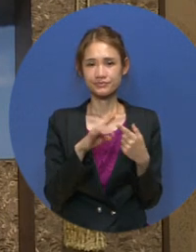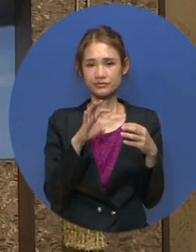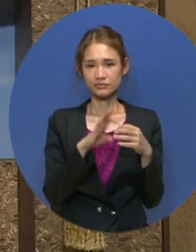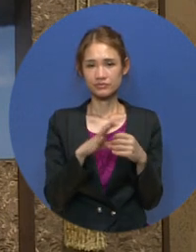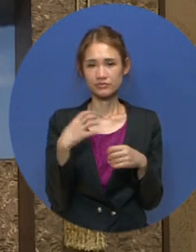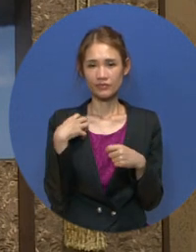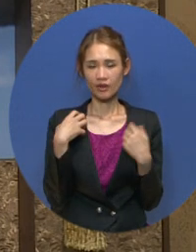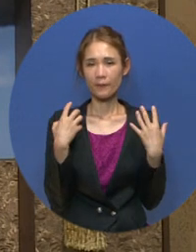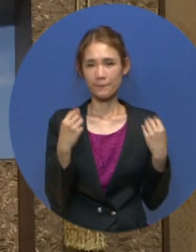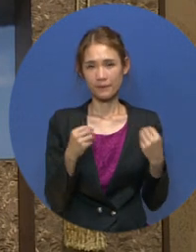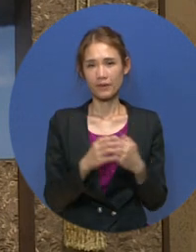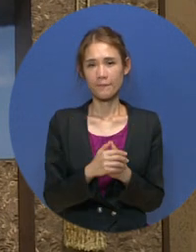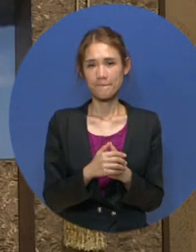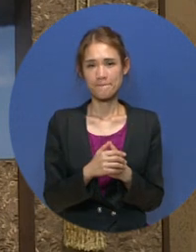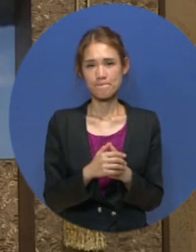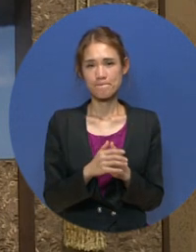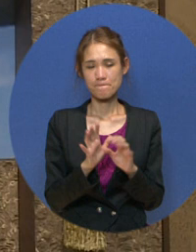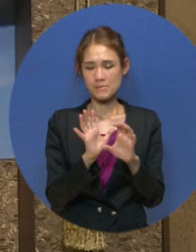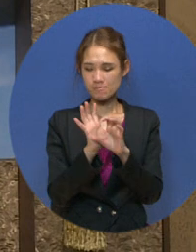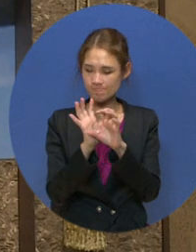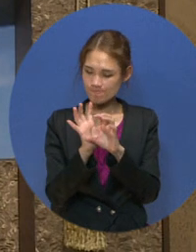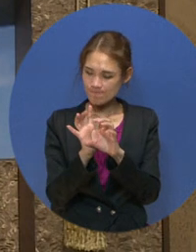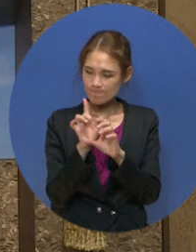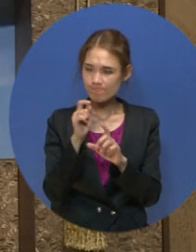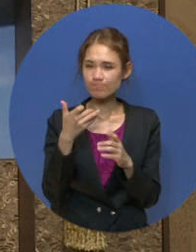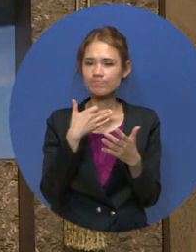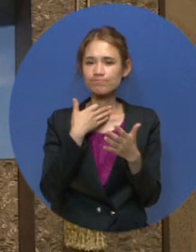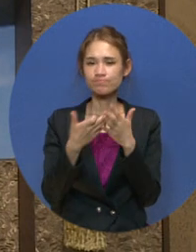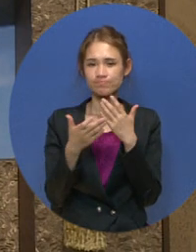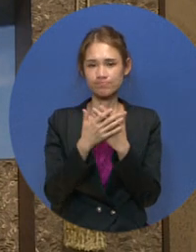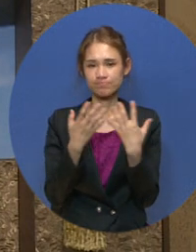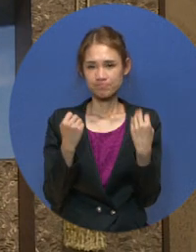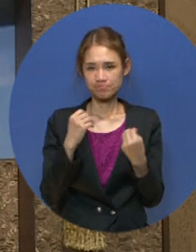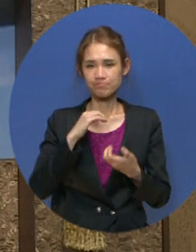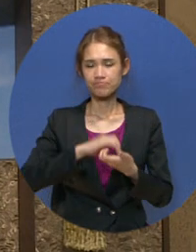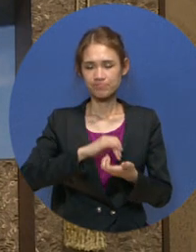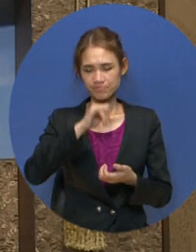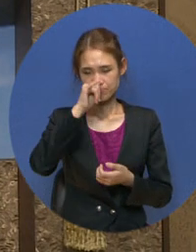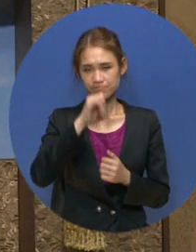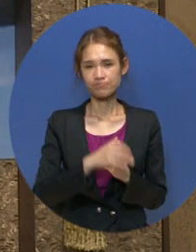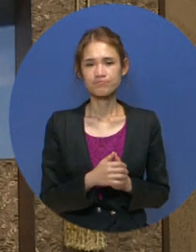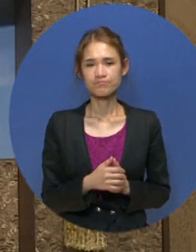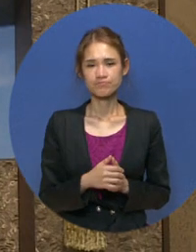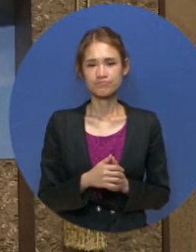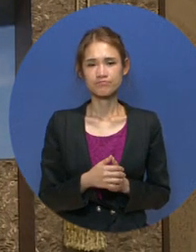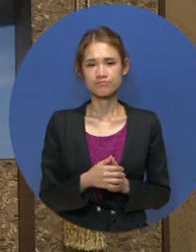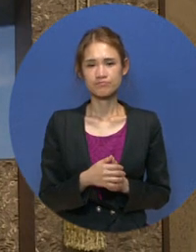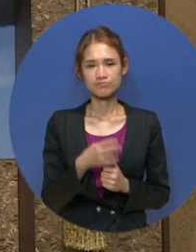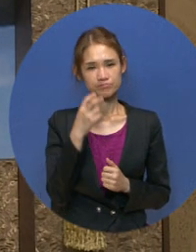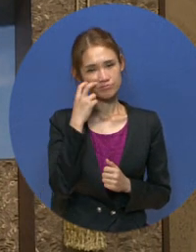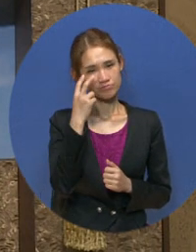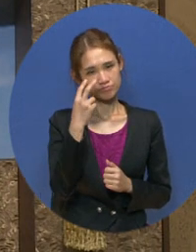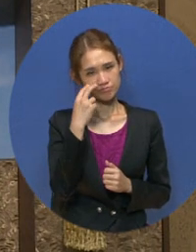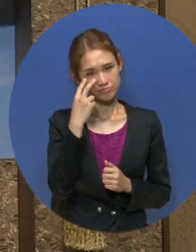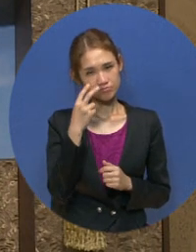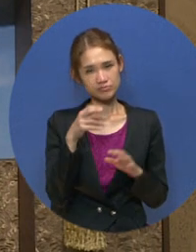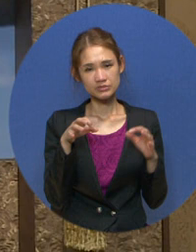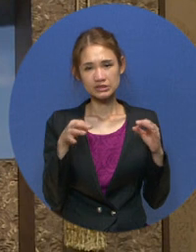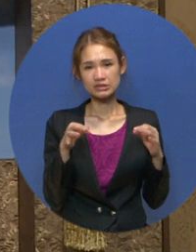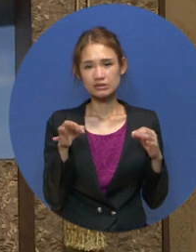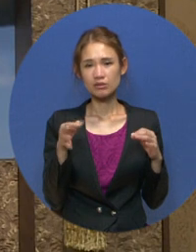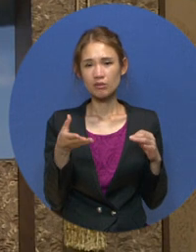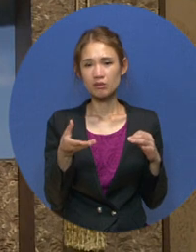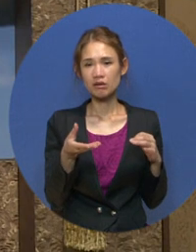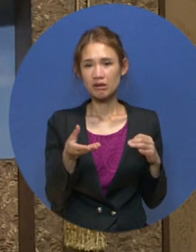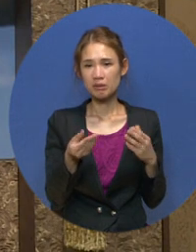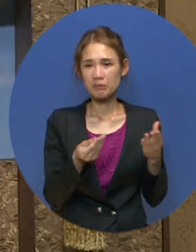책임들이 좀 많이 있습니다. 이번 코로나를 겪으면서 제일 그런 한계를 좀 많이 겪었고요. 네. 사실은 한 두 달 은행에 돈 빌리러